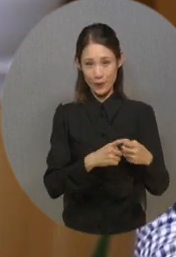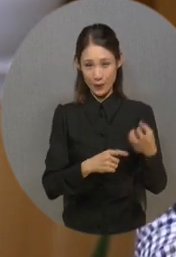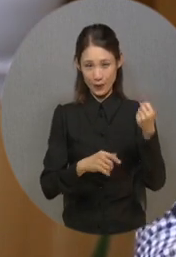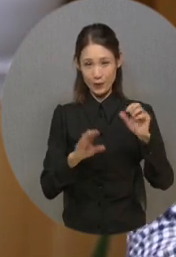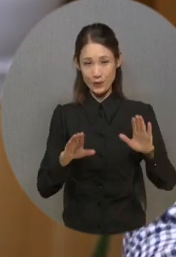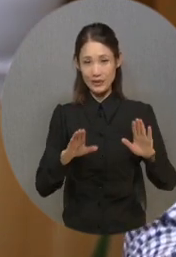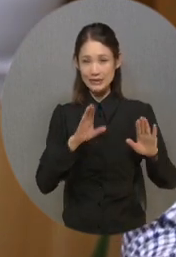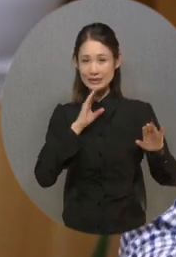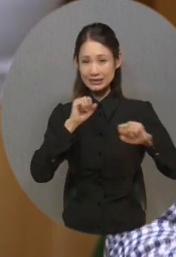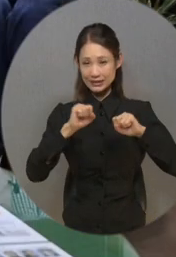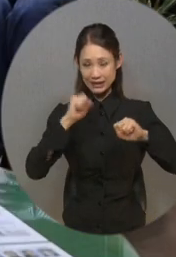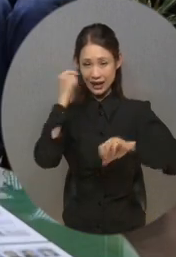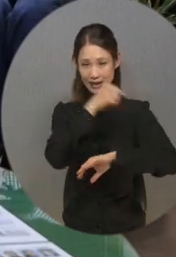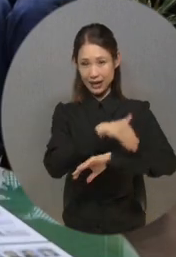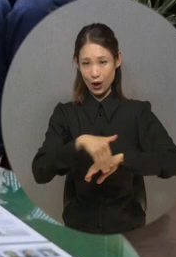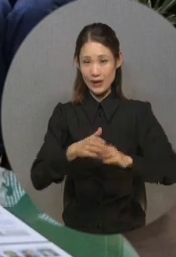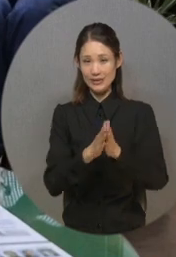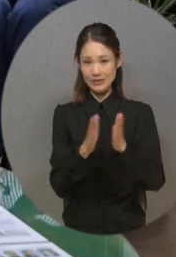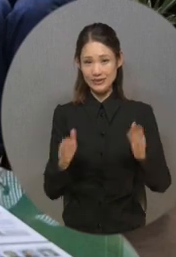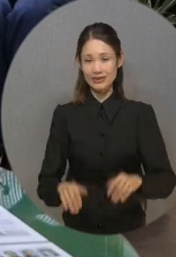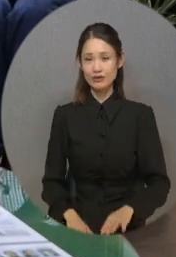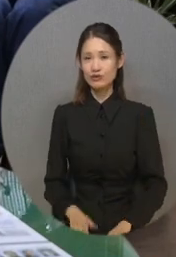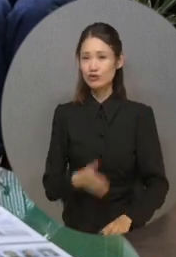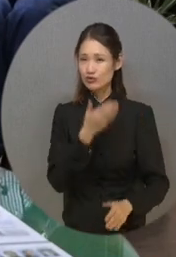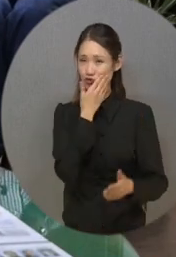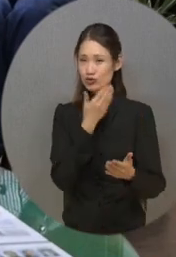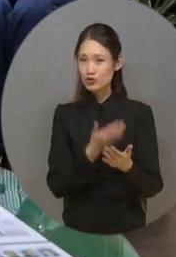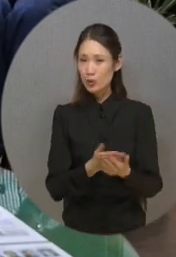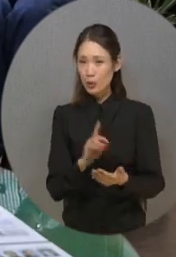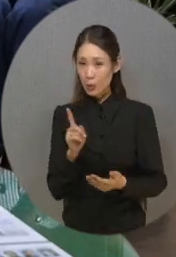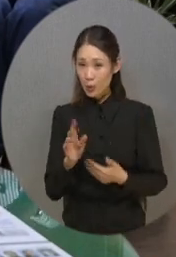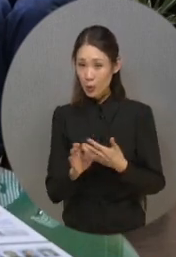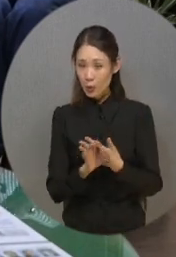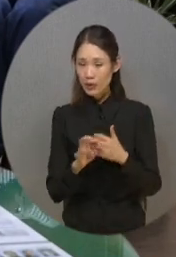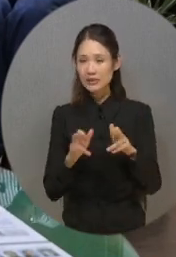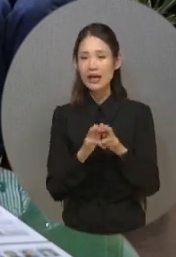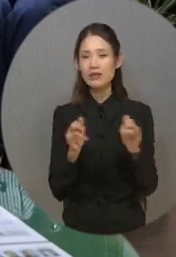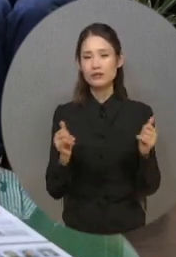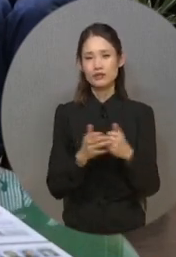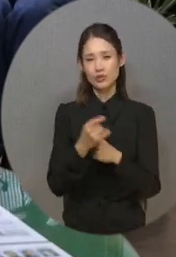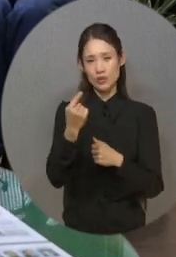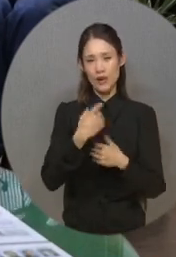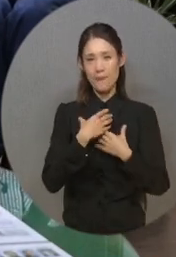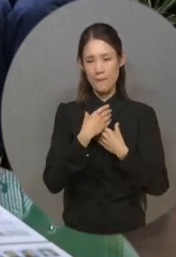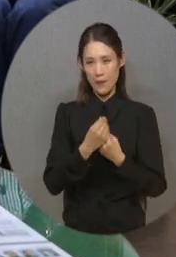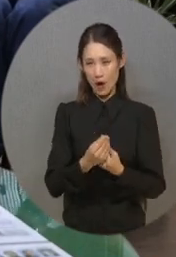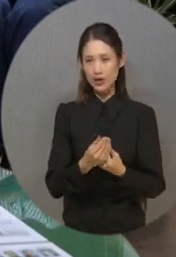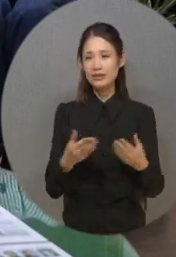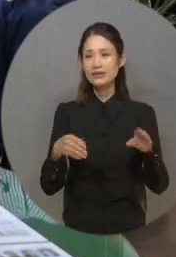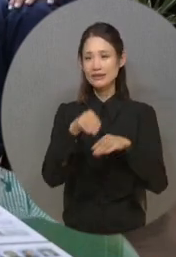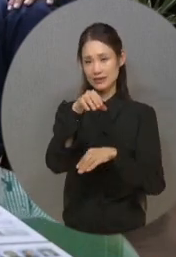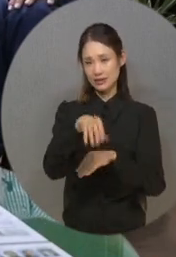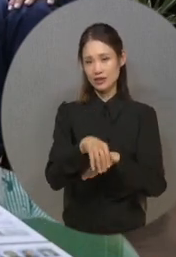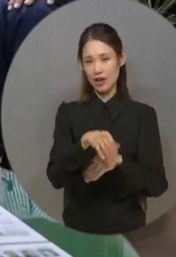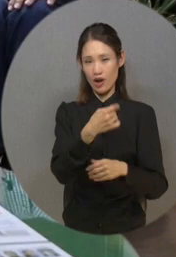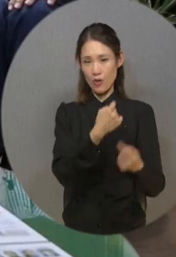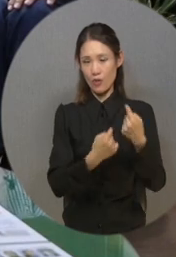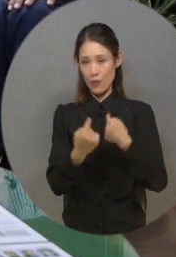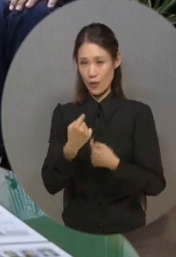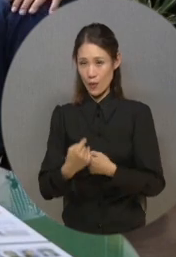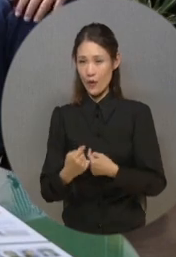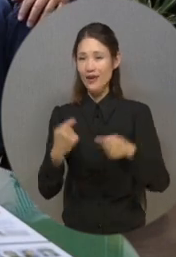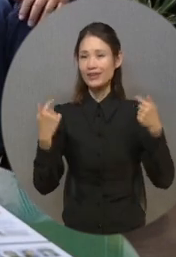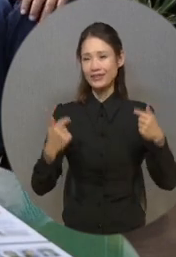실행 계획에 들어가도록 자, 그리고 네, 네. 중요한 거는요 네. 장애인분들이 오셔도 편의사를 잘 돼 있다고 합니다. 네, 네, 언제든 네. 오세요. 맞습니다.